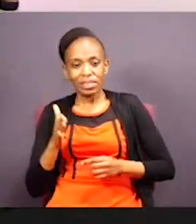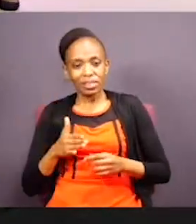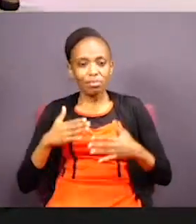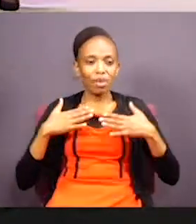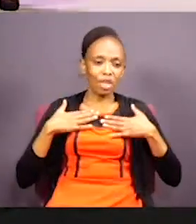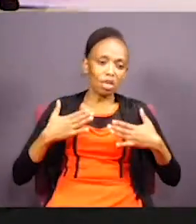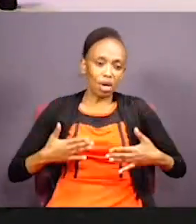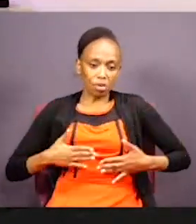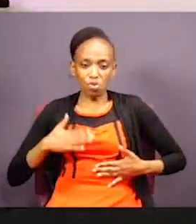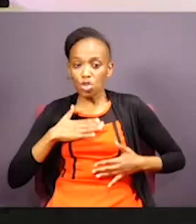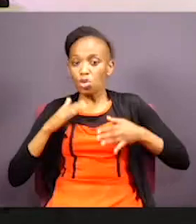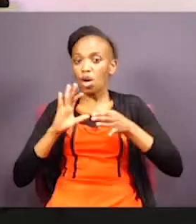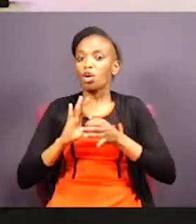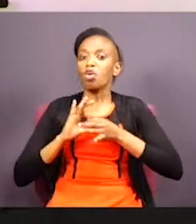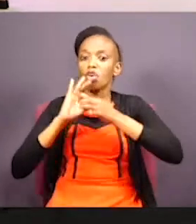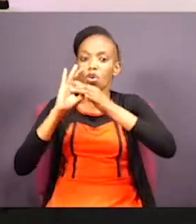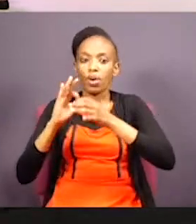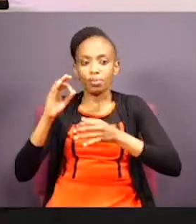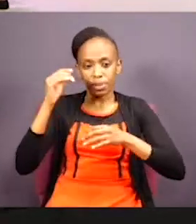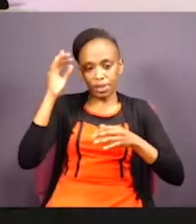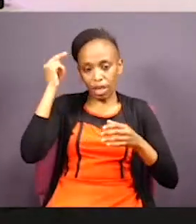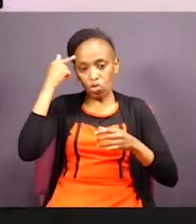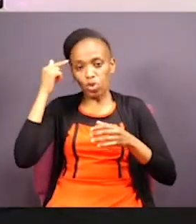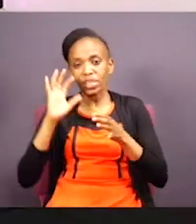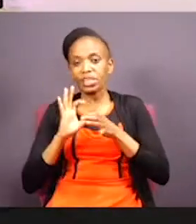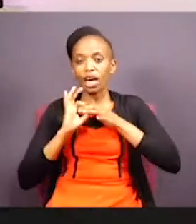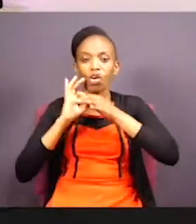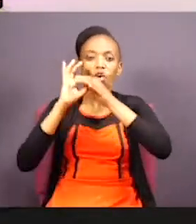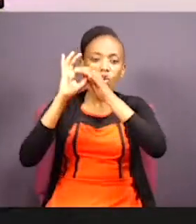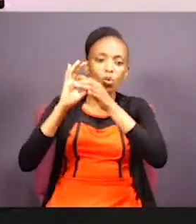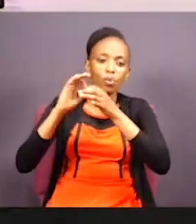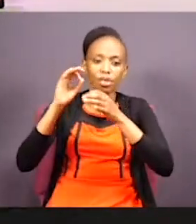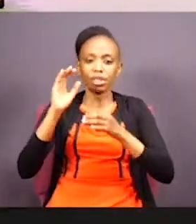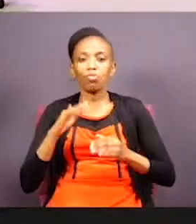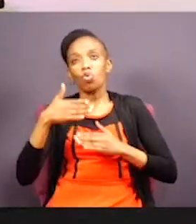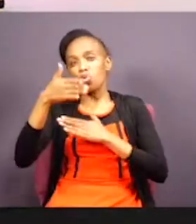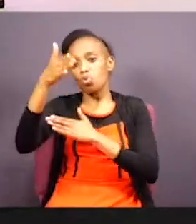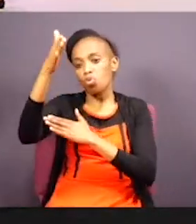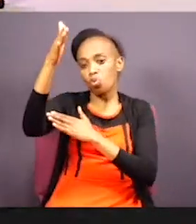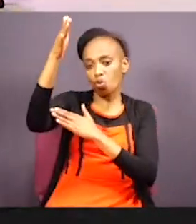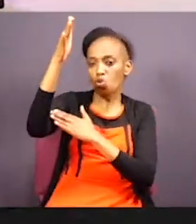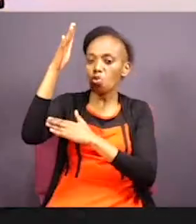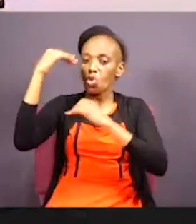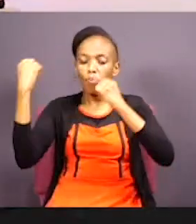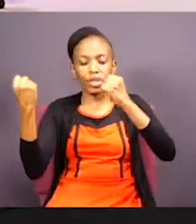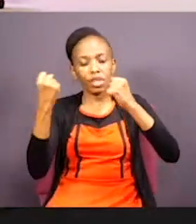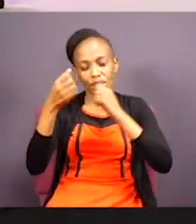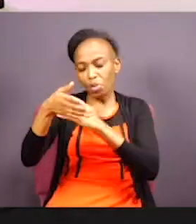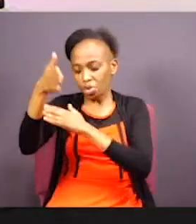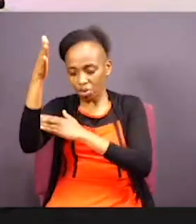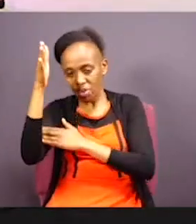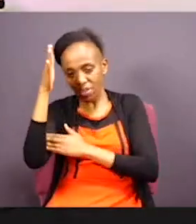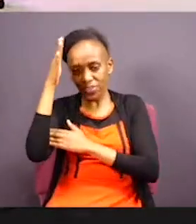wangu we. Mwili wangu ni wako. Fikira zangu ni zako. Mwenyezi Mungu. Mwenyezi